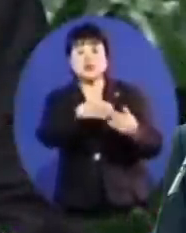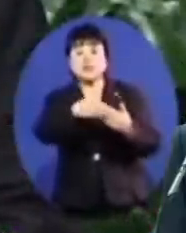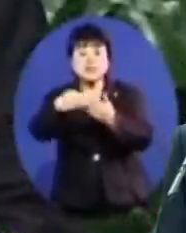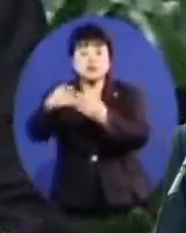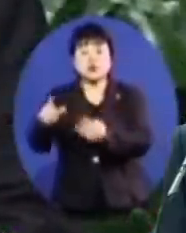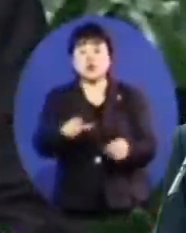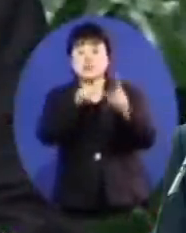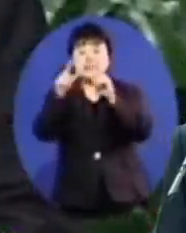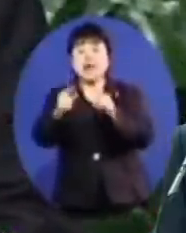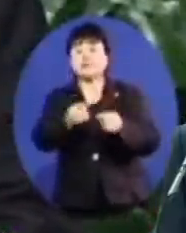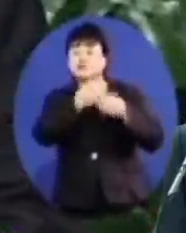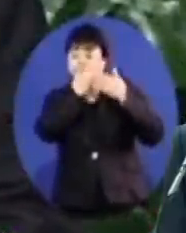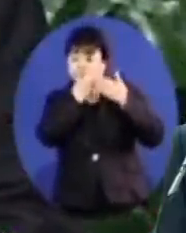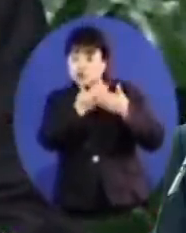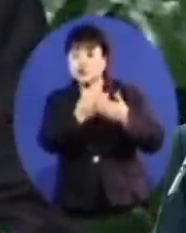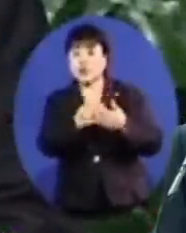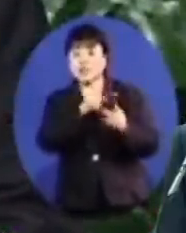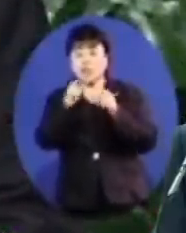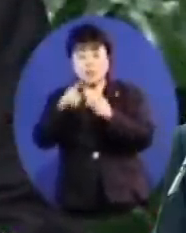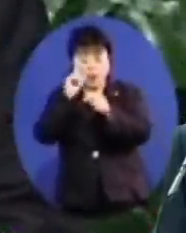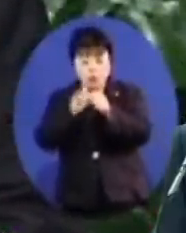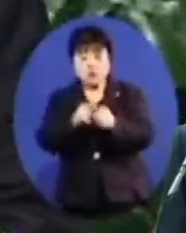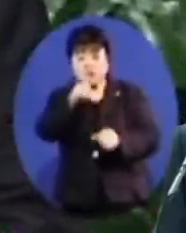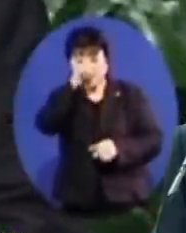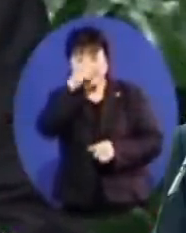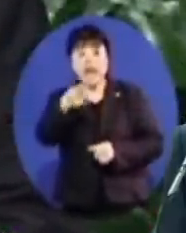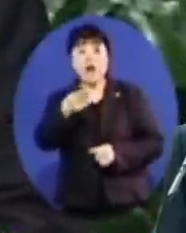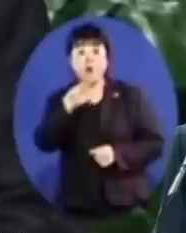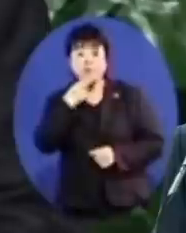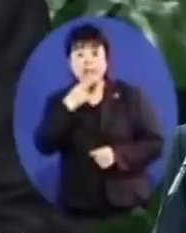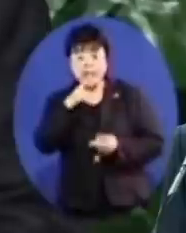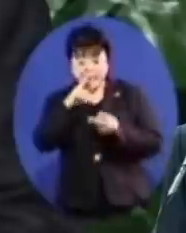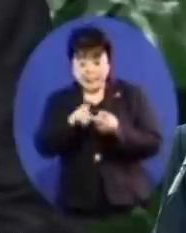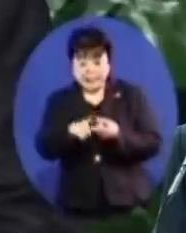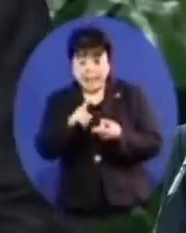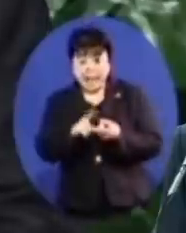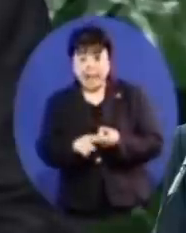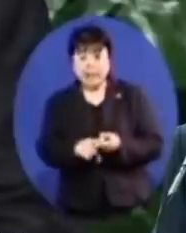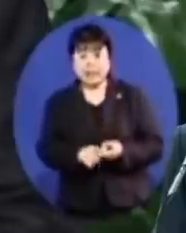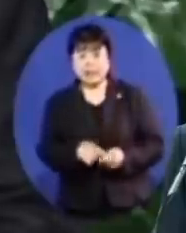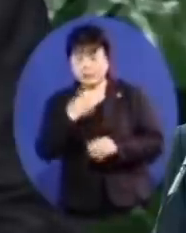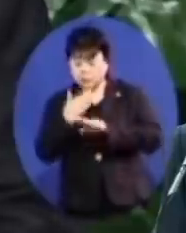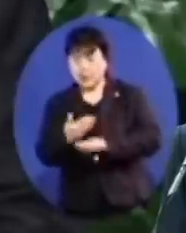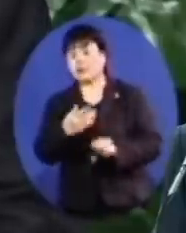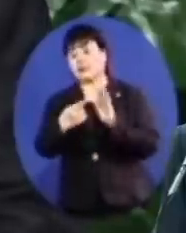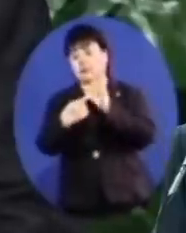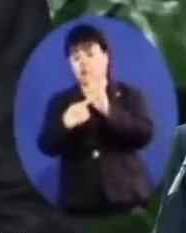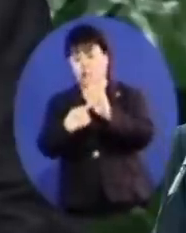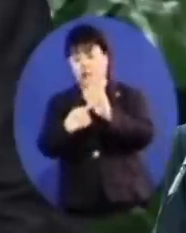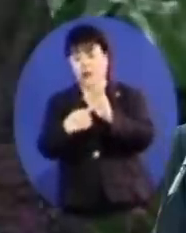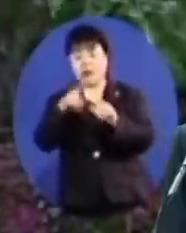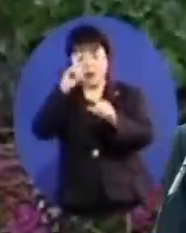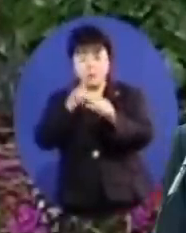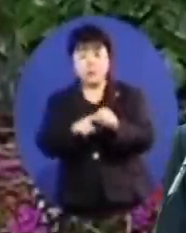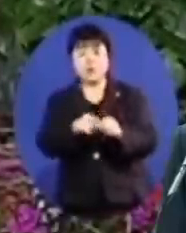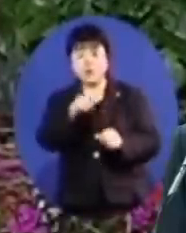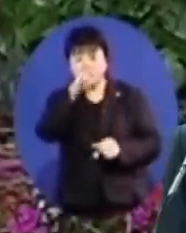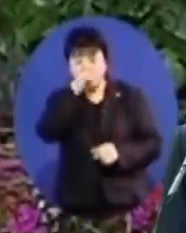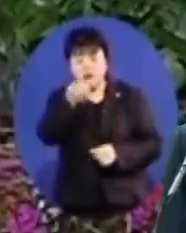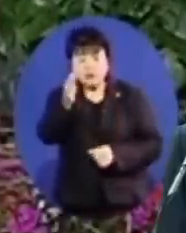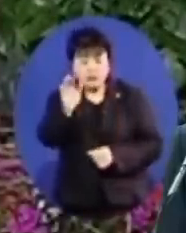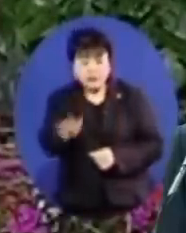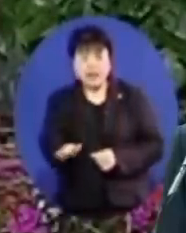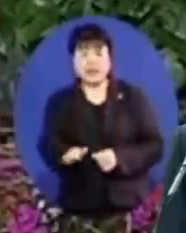그렇게 중요한 것입니다. 삶의 목표가 있느냐 없느냐에 따라 이처럼 큰 차이가 납니다. 또한 목표를 가졌다 할지라도 그